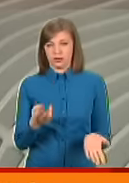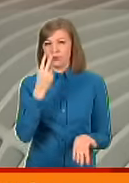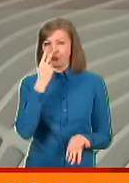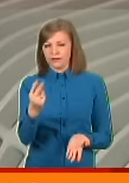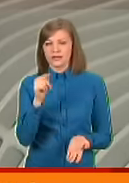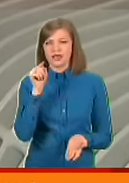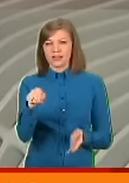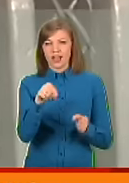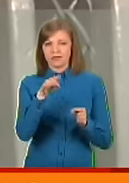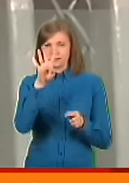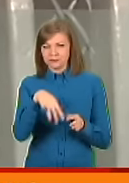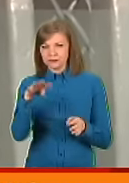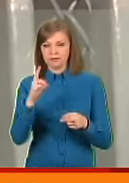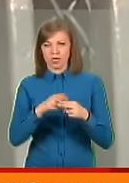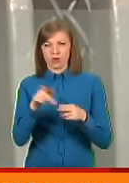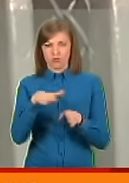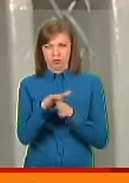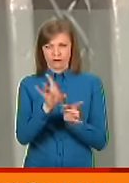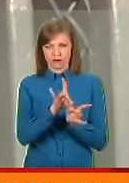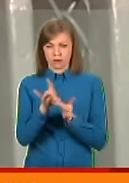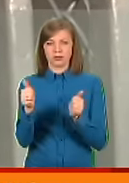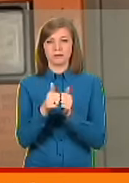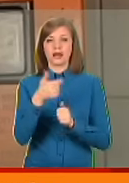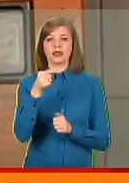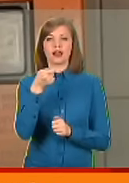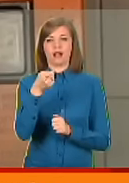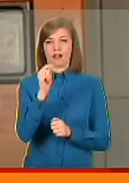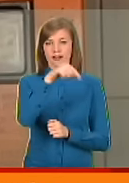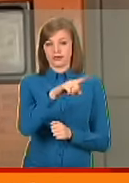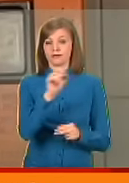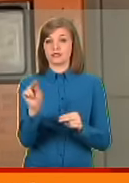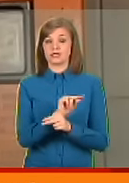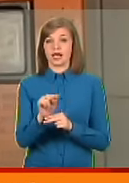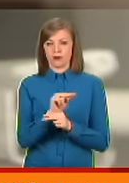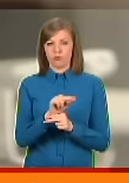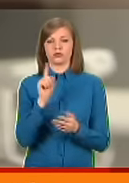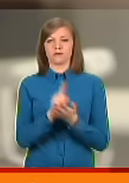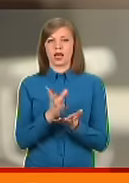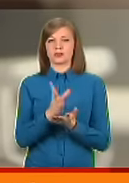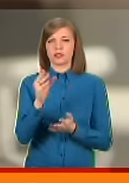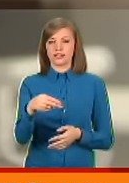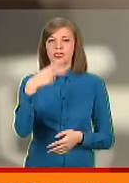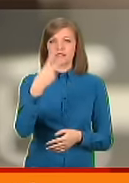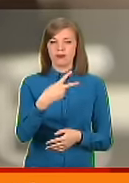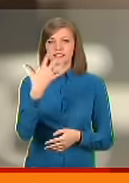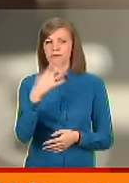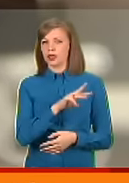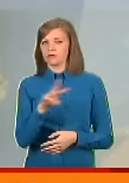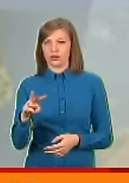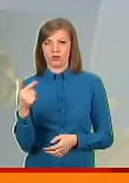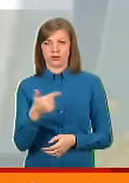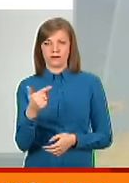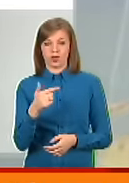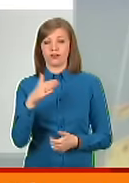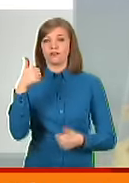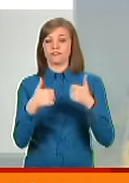там такий парапет металевий, він повністю відривається, отам біля кас. За ремонт станції метрополітен має сплатити майже 25 мільйонів гривень.